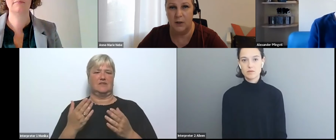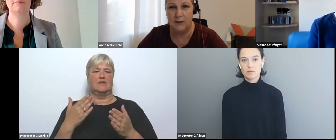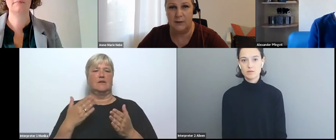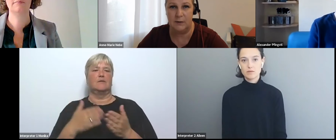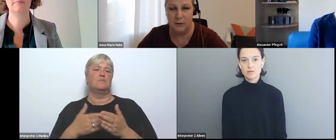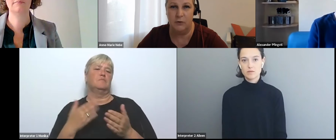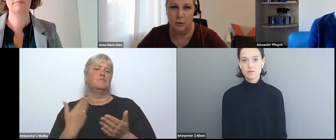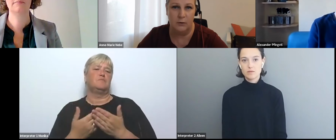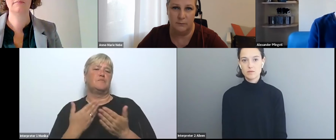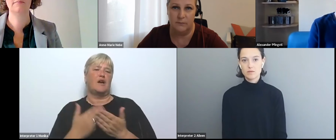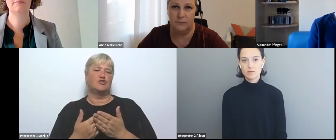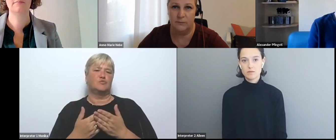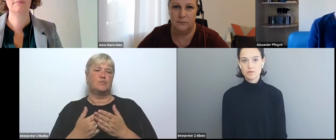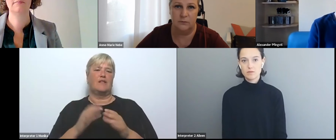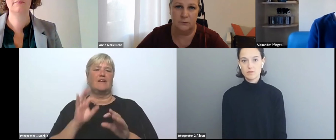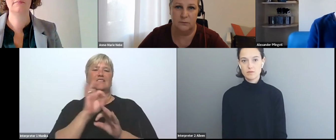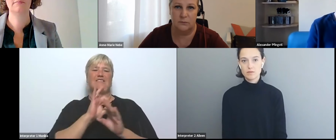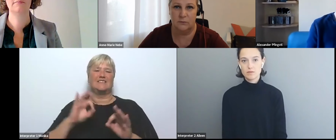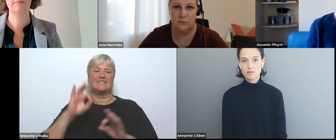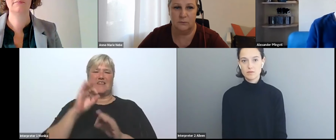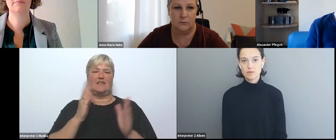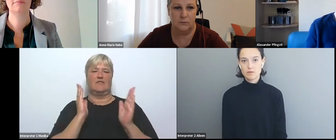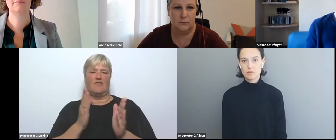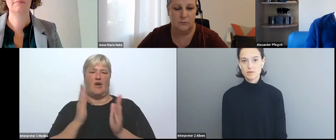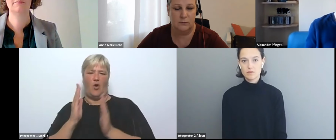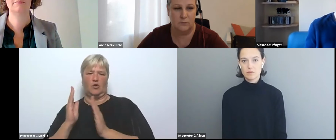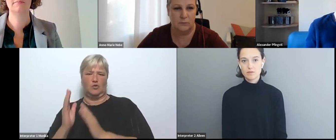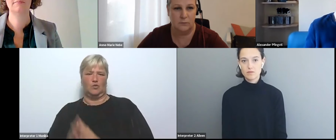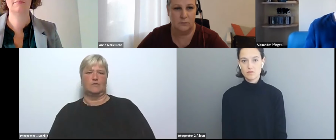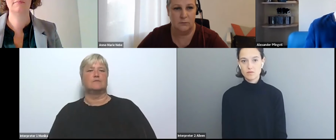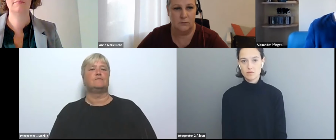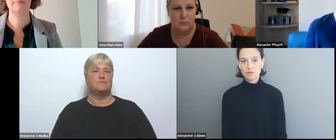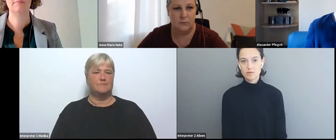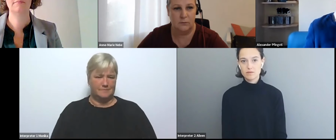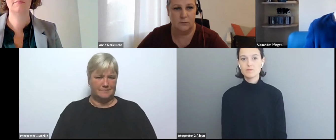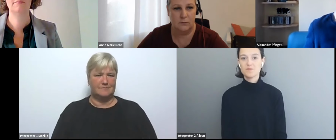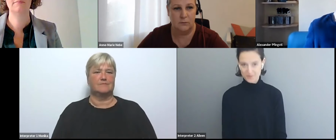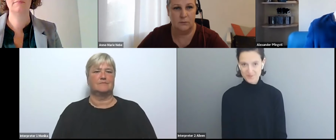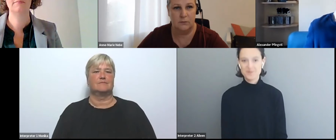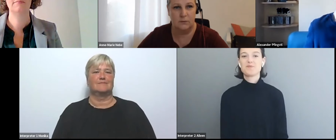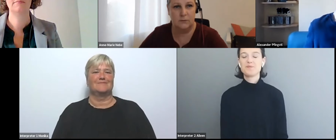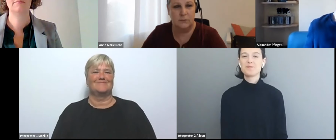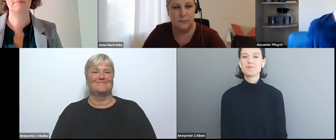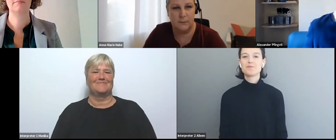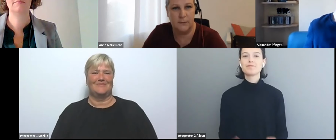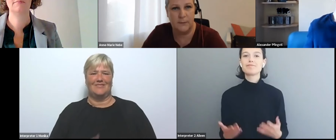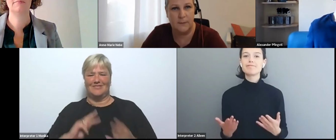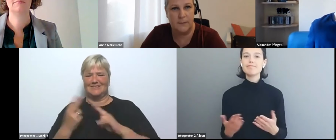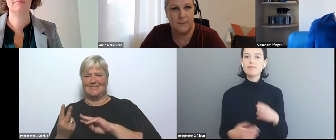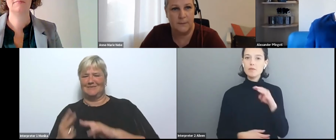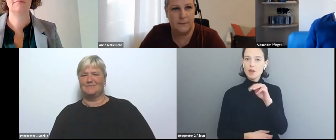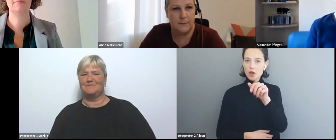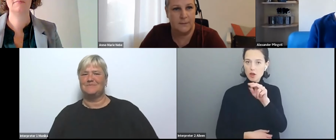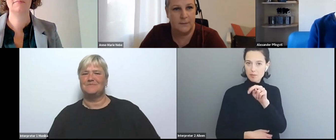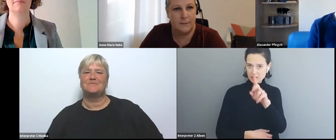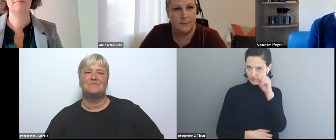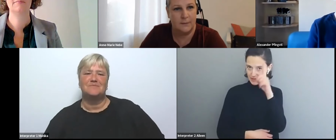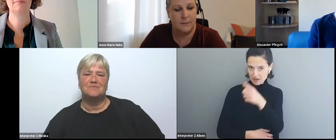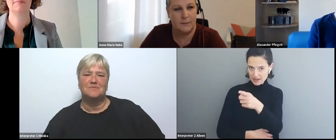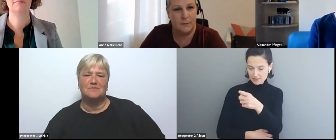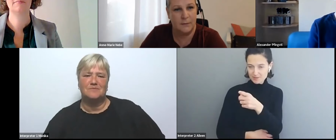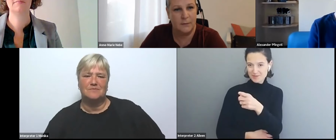Methode des Design for All. Vielen herzlichen Dank, Annemarie. Manu? Ja, ich konzentriere mich nochmal kurz